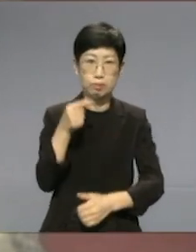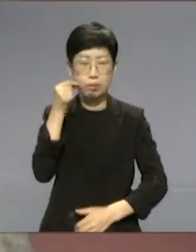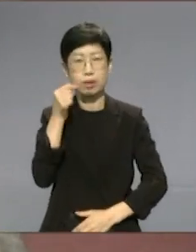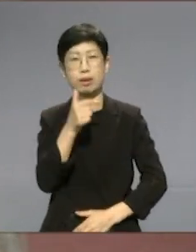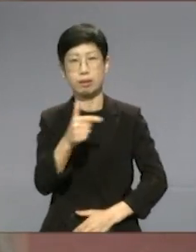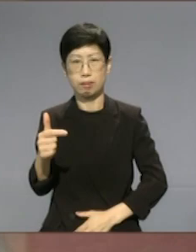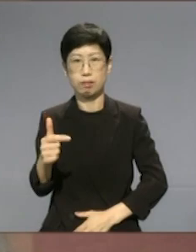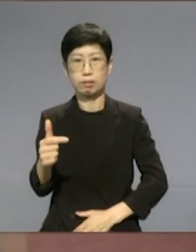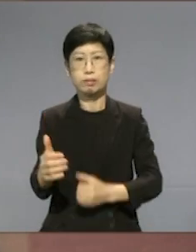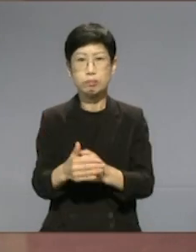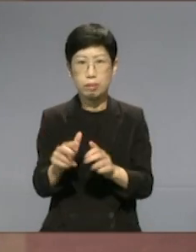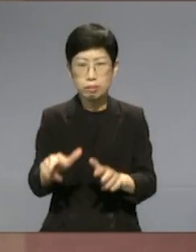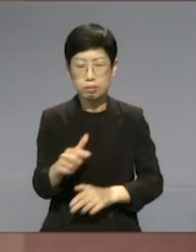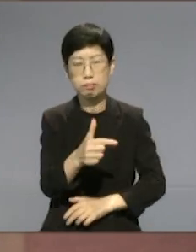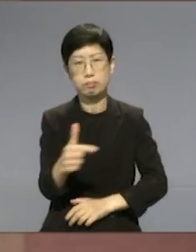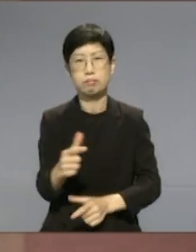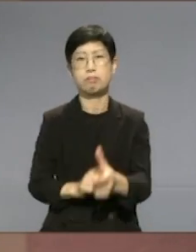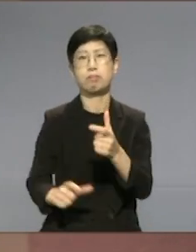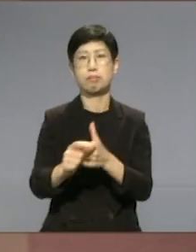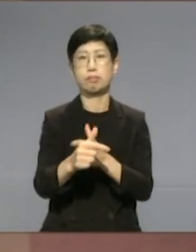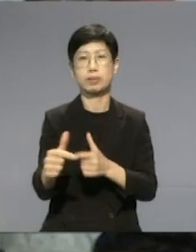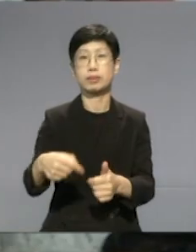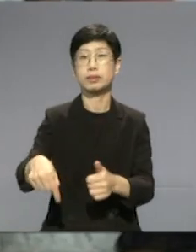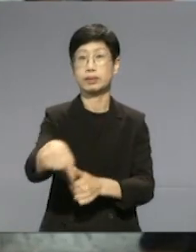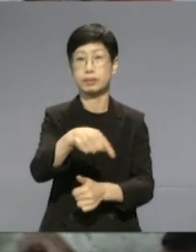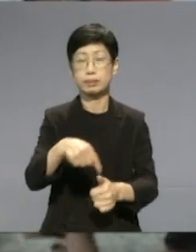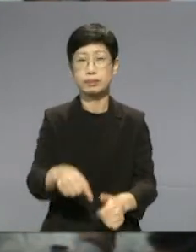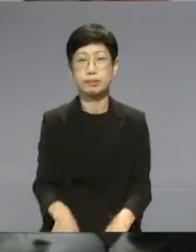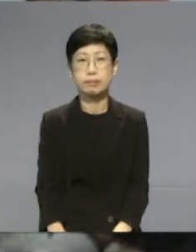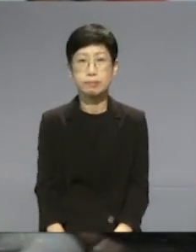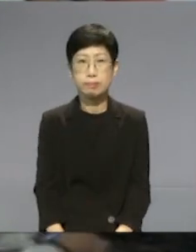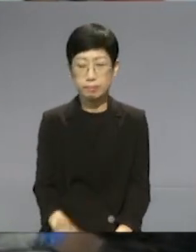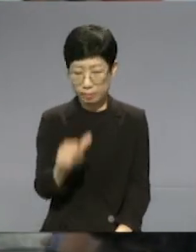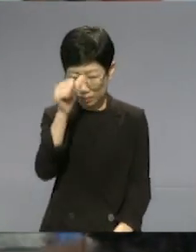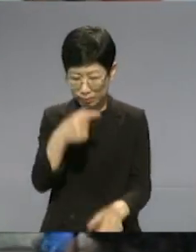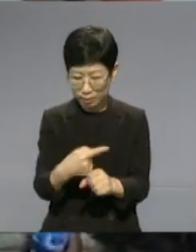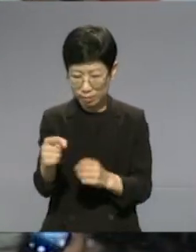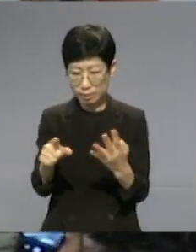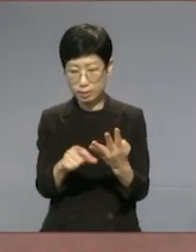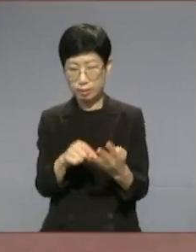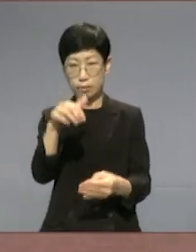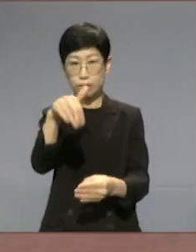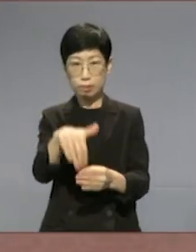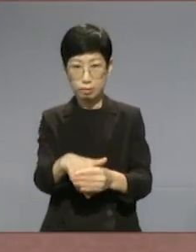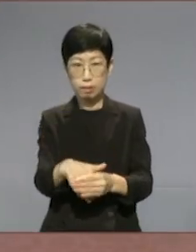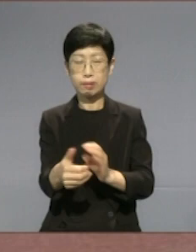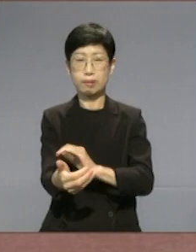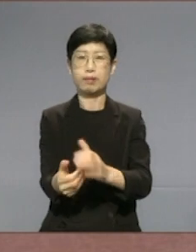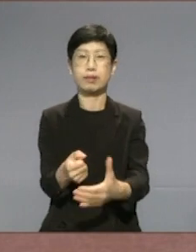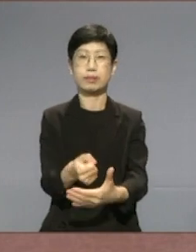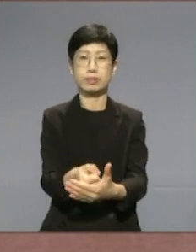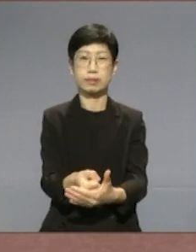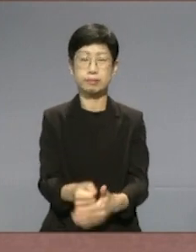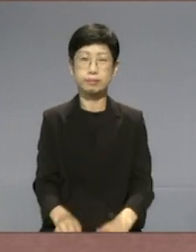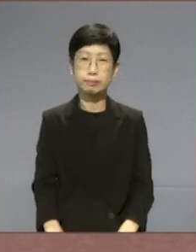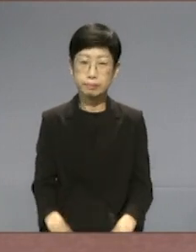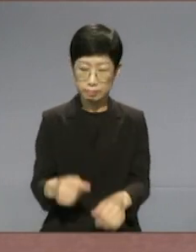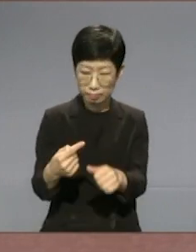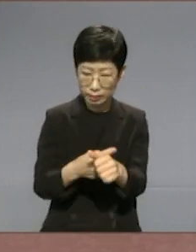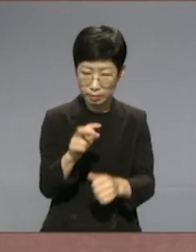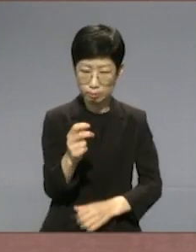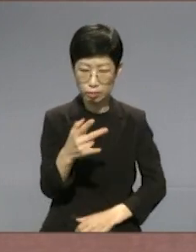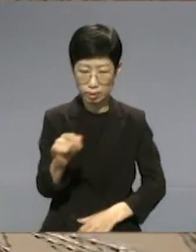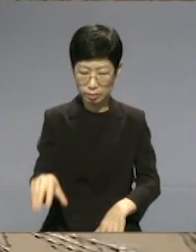더욱 지배적인 이데올로기로 자리 잡고 있습니다. 인도는 내년 4월 총선을 앞두고 있습니다. 따라서